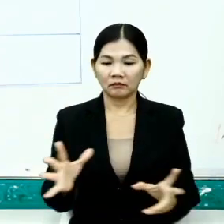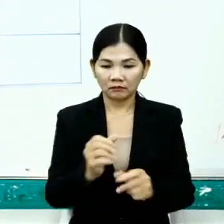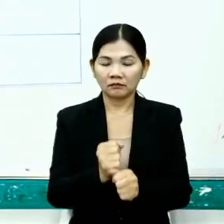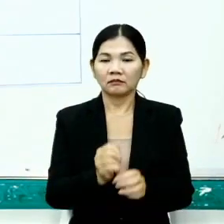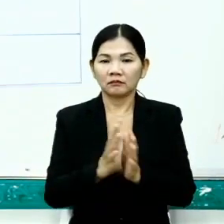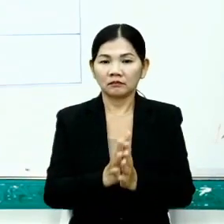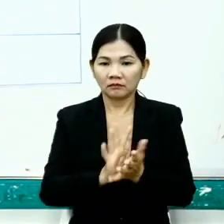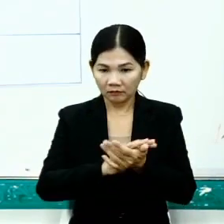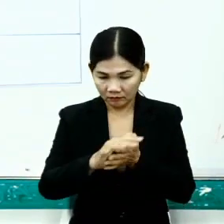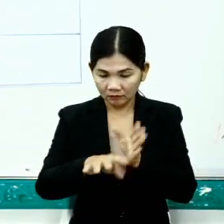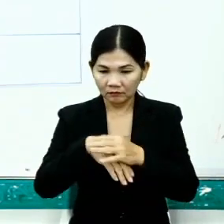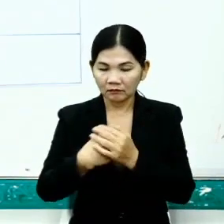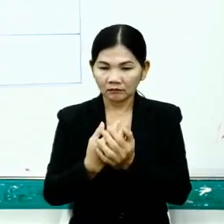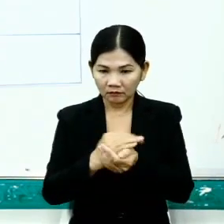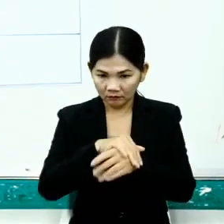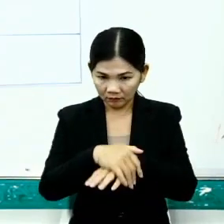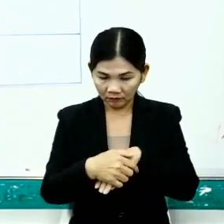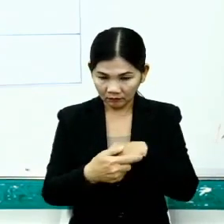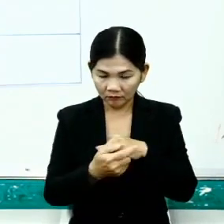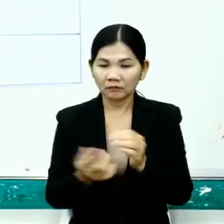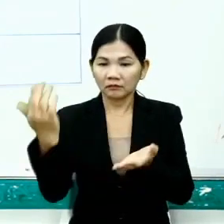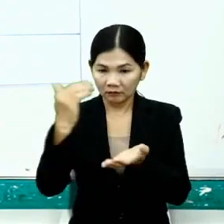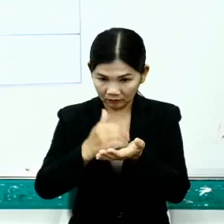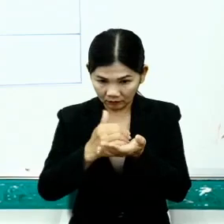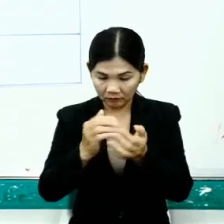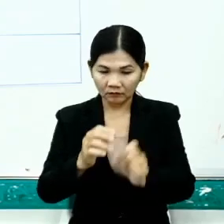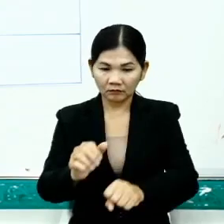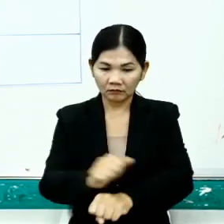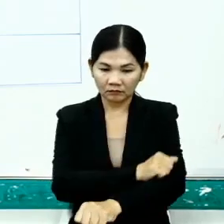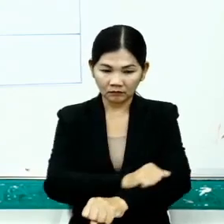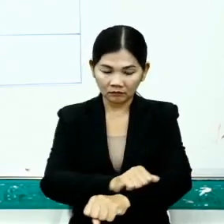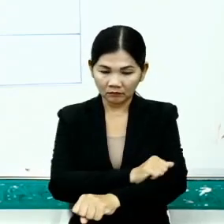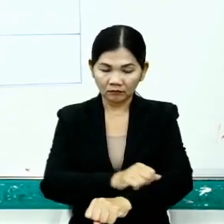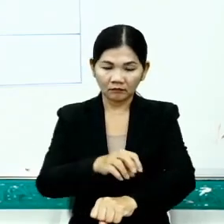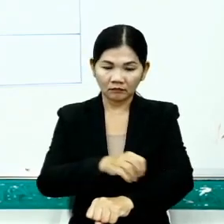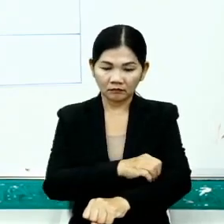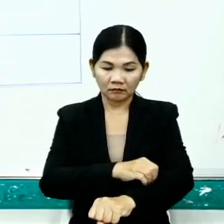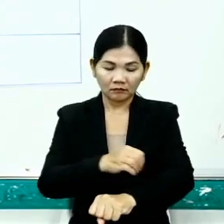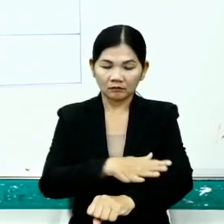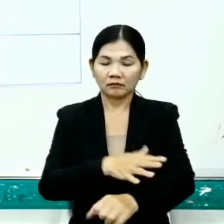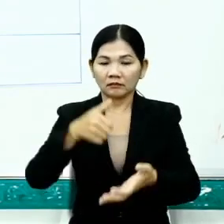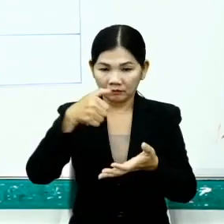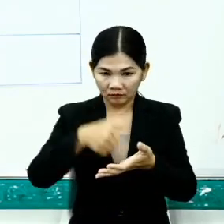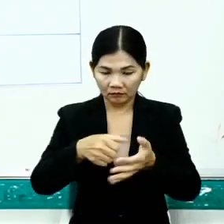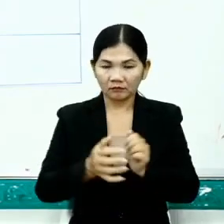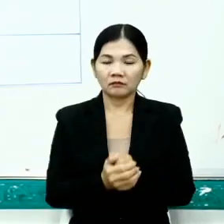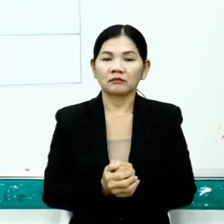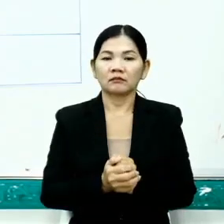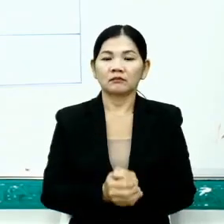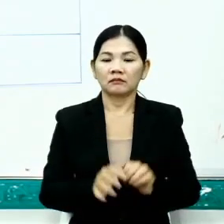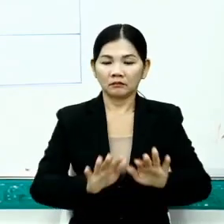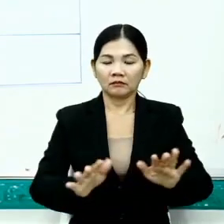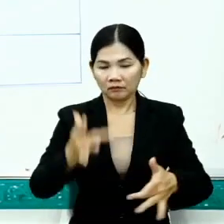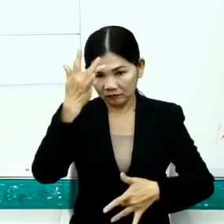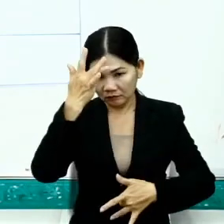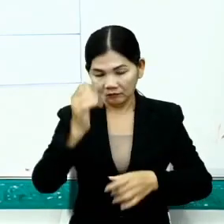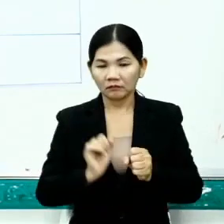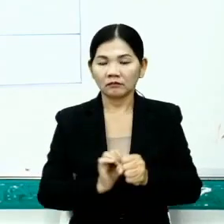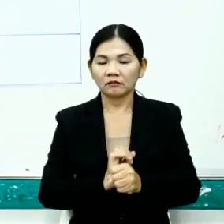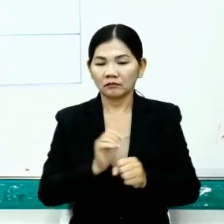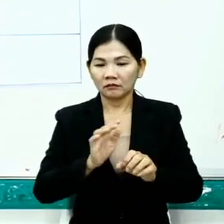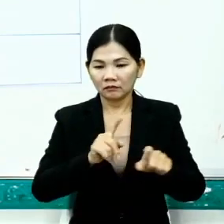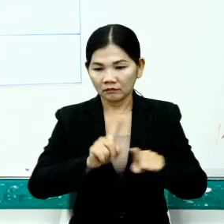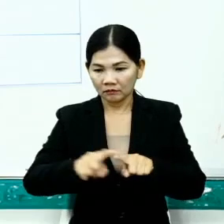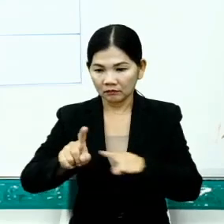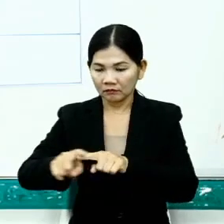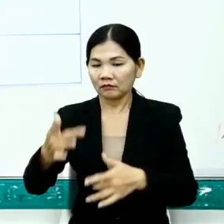នកូនត្រូវឧស្សាហ៍លាងសម្អាតដៃកូនឲ្យបានញឹកញាប់ជាមួយនឹងសាប៊ូជាលឬកលអកលដែលកូនកូនជាផុតពីជំងឺផ្សេ